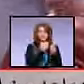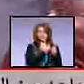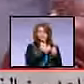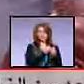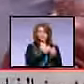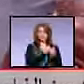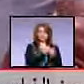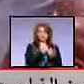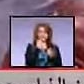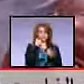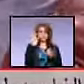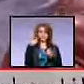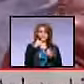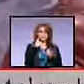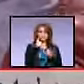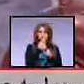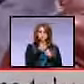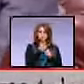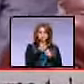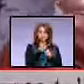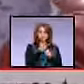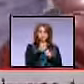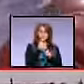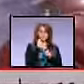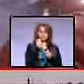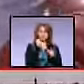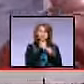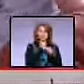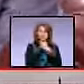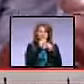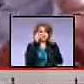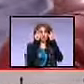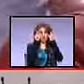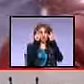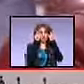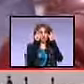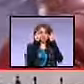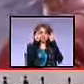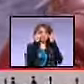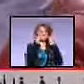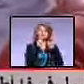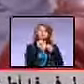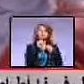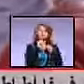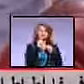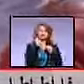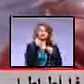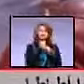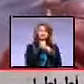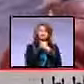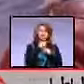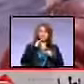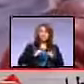ايه تعالى نشوف اللي طلع مع الاستاذ فؤاد المهندس، اللي طلعت معاه في مسرحيه كذا، صح، راحت فين